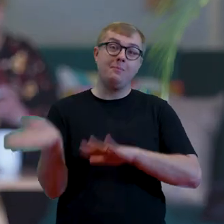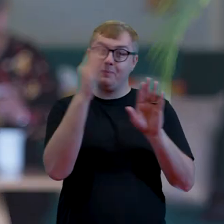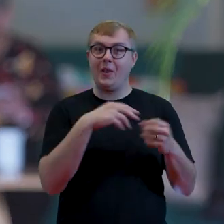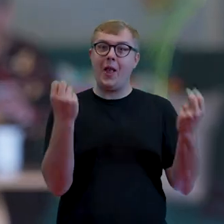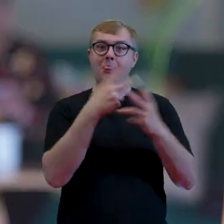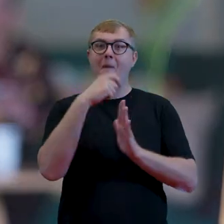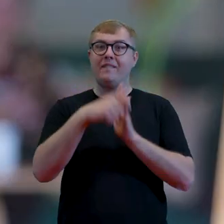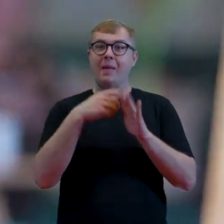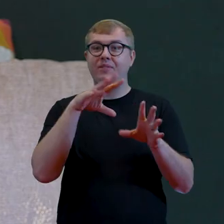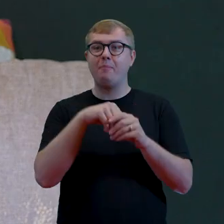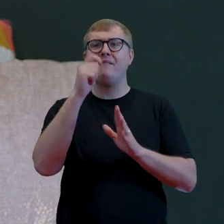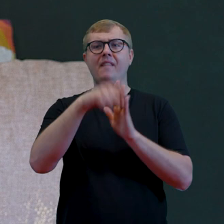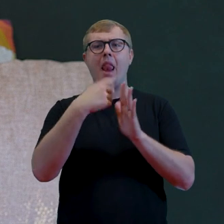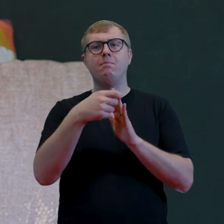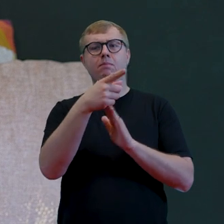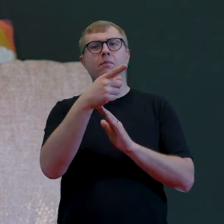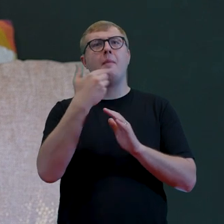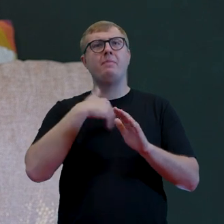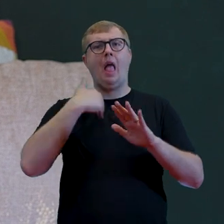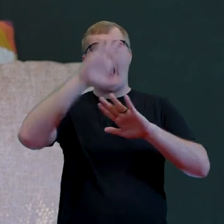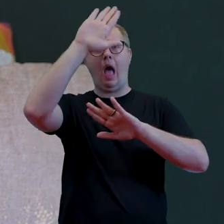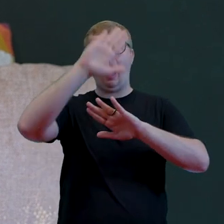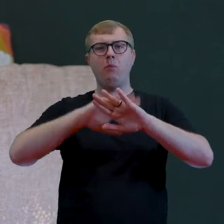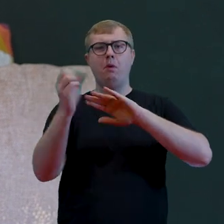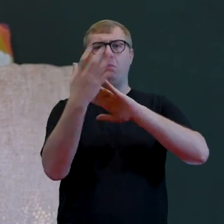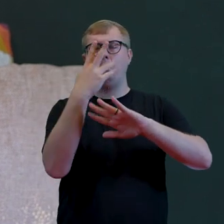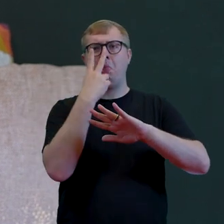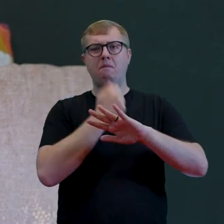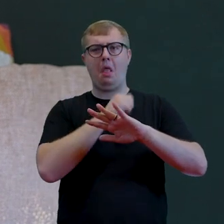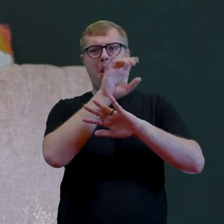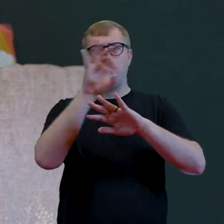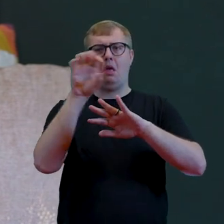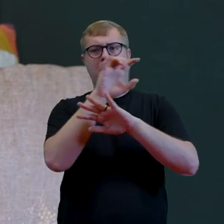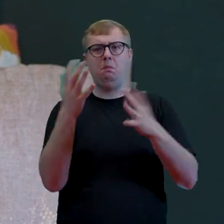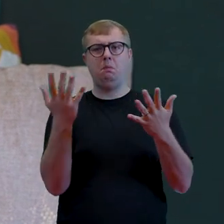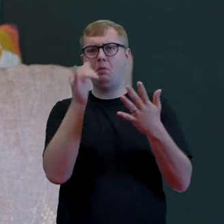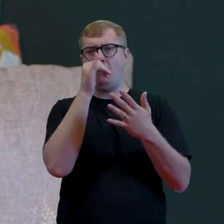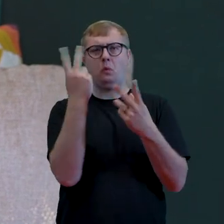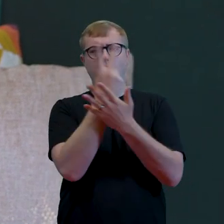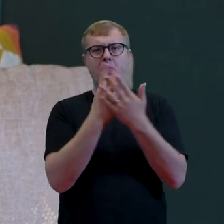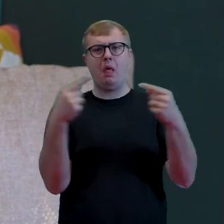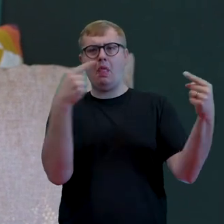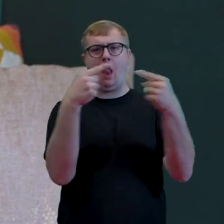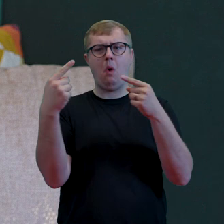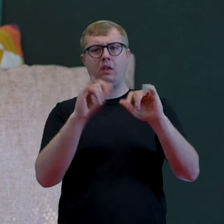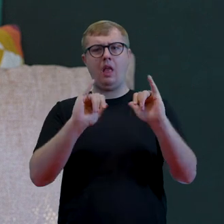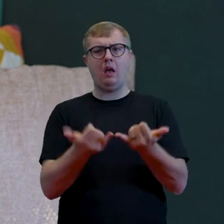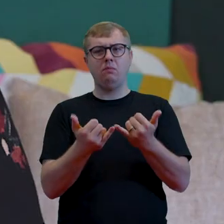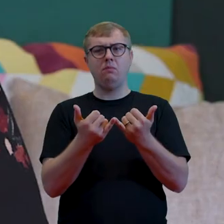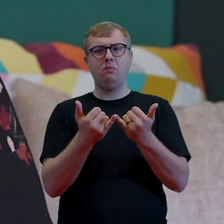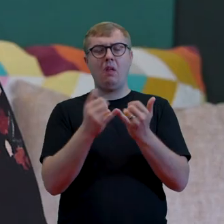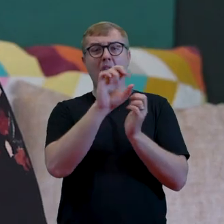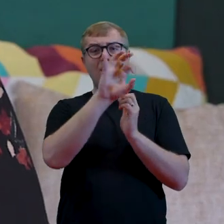Słuchajcie idziemy do kina na film i film jest wyświetlany to na białym tylni widać jak i człowiek wtedy nie może przeczytać